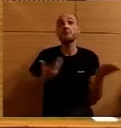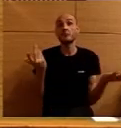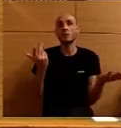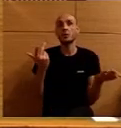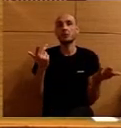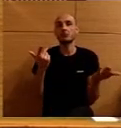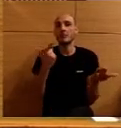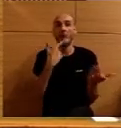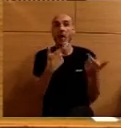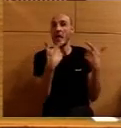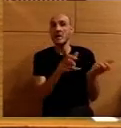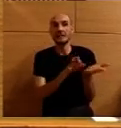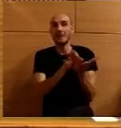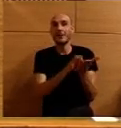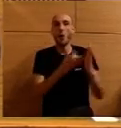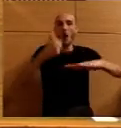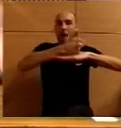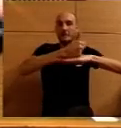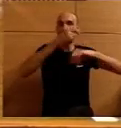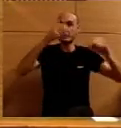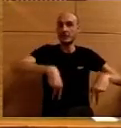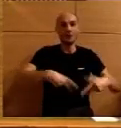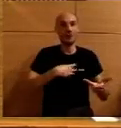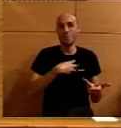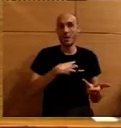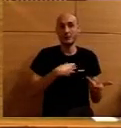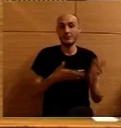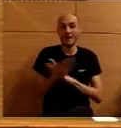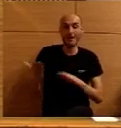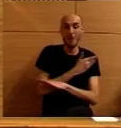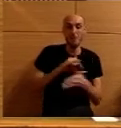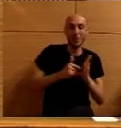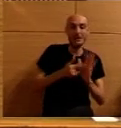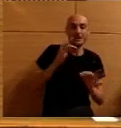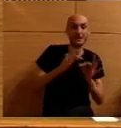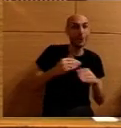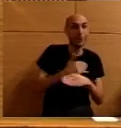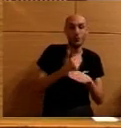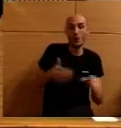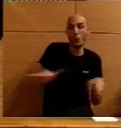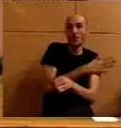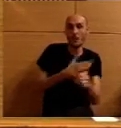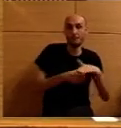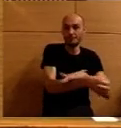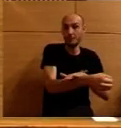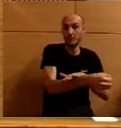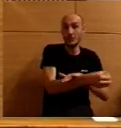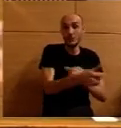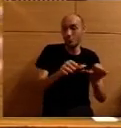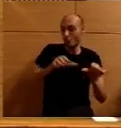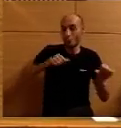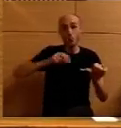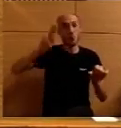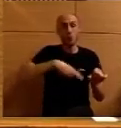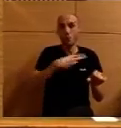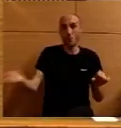descapçalat. Perquè estava previst que en setembre-octubre estava previst. I no pot, això no passa mai en aquesta casa. Això,